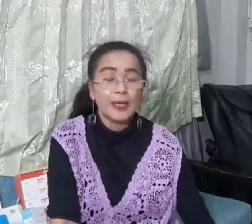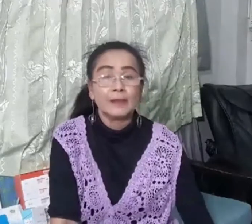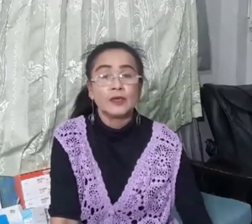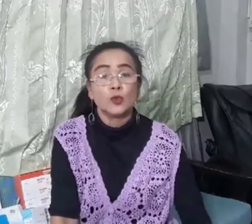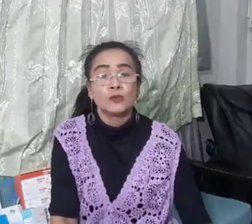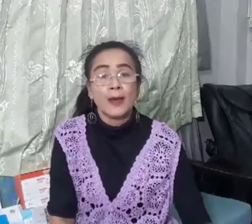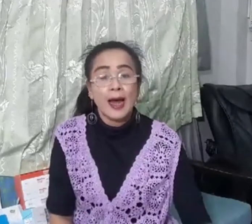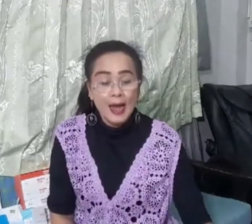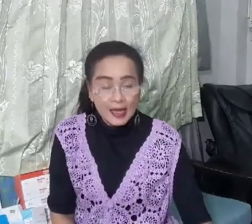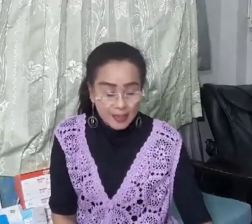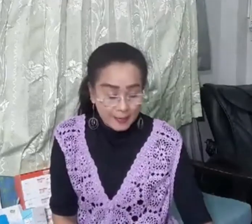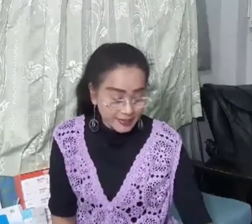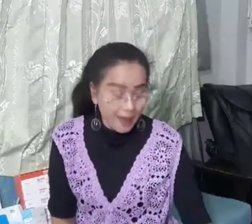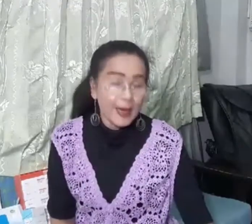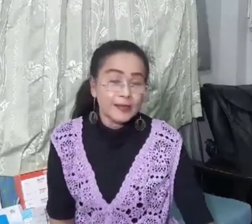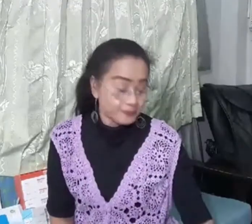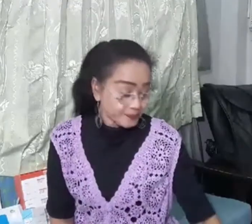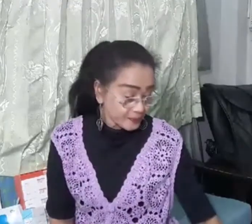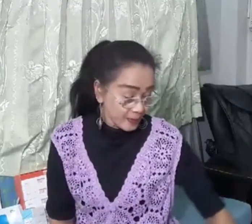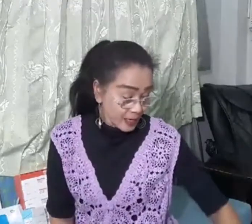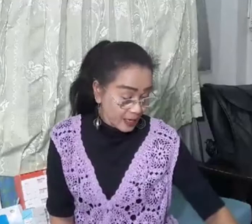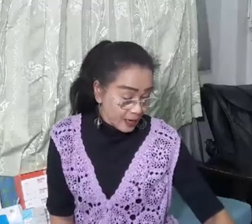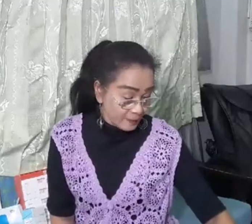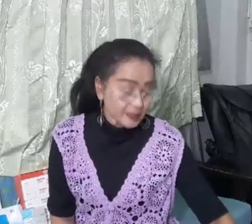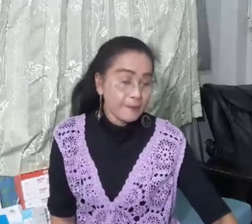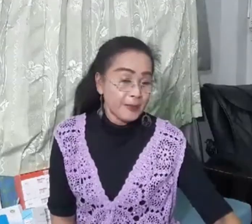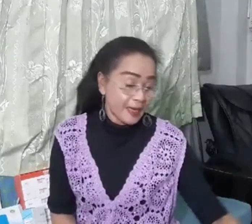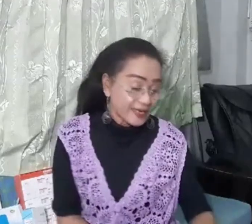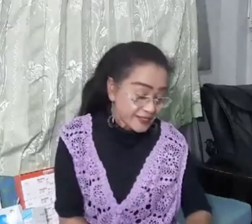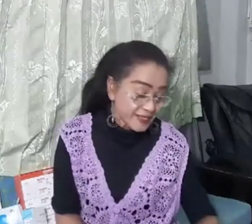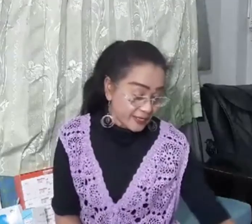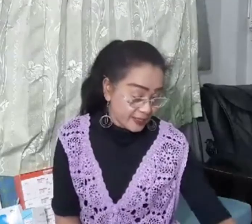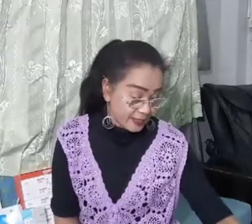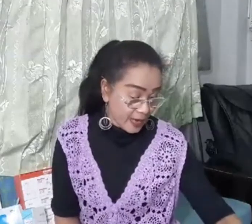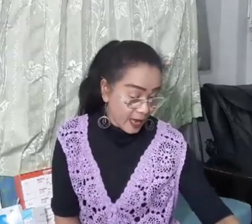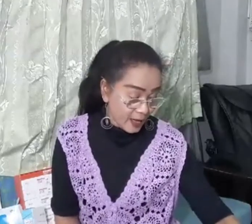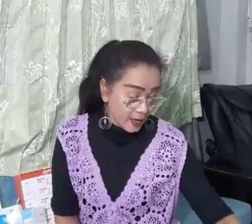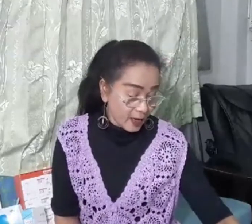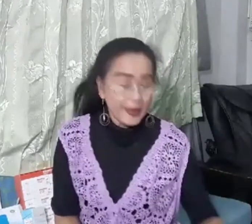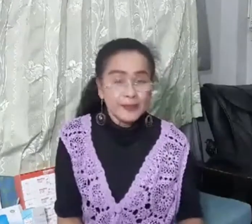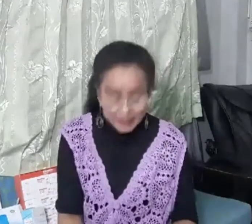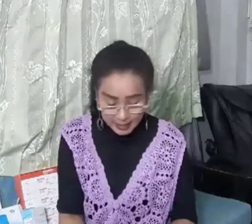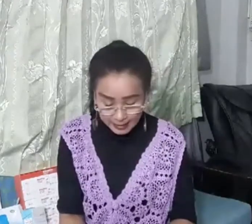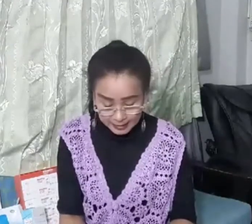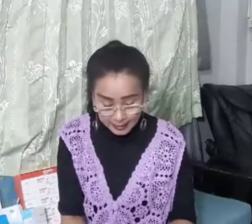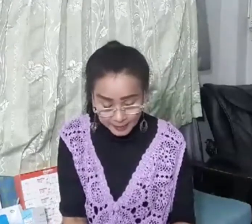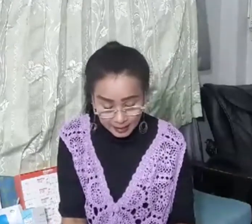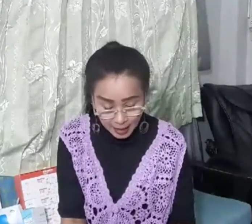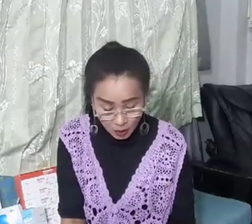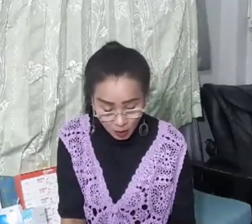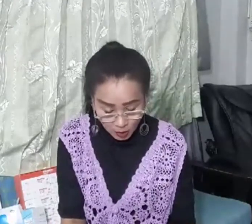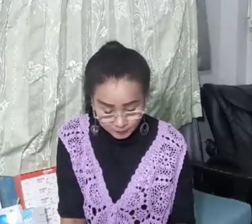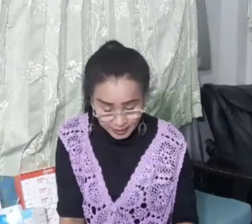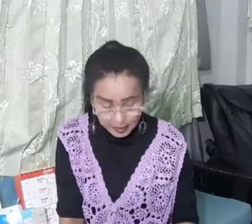การประชุมสภาสมัยสามัญประจำปีครั้งที่4นะคะเป็นพิเศษกับเรื่องราว